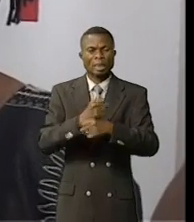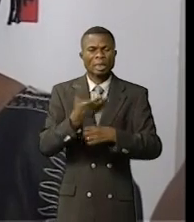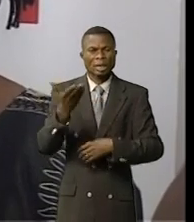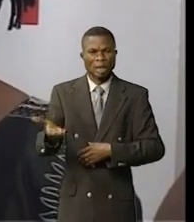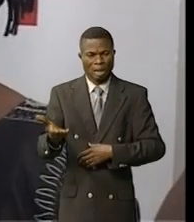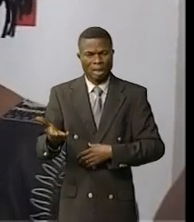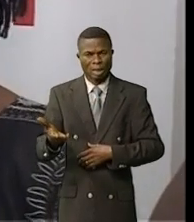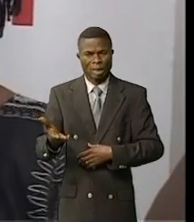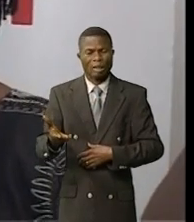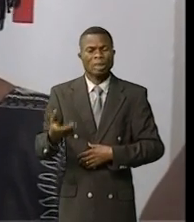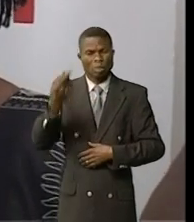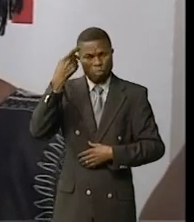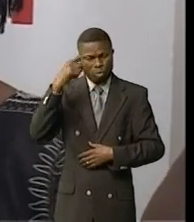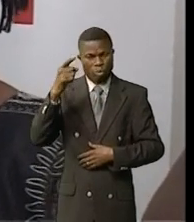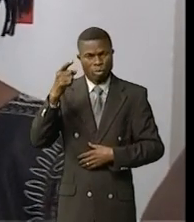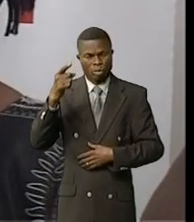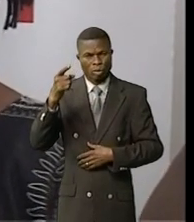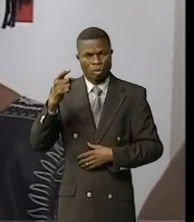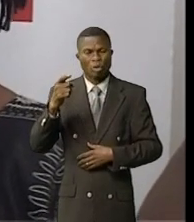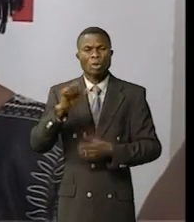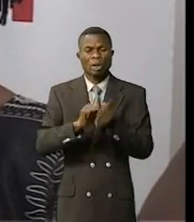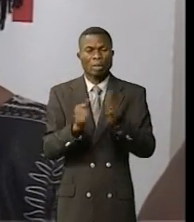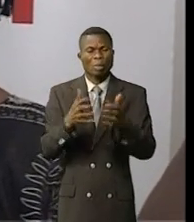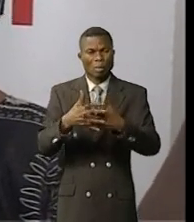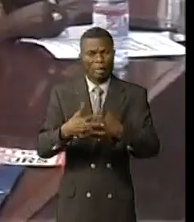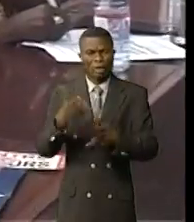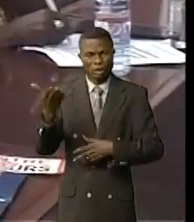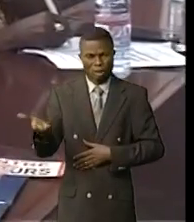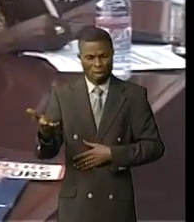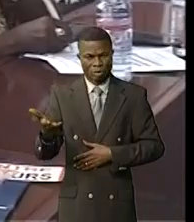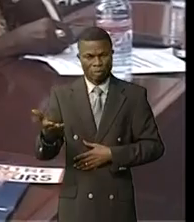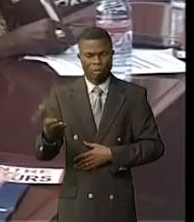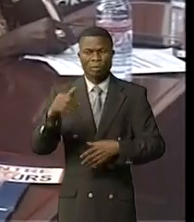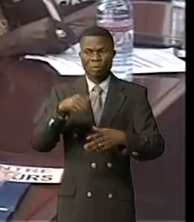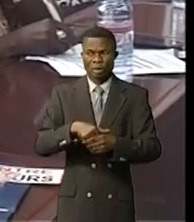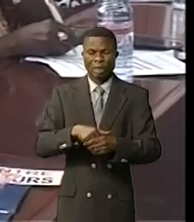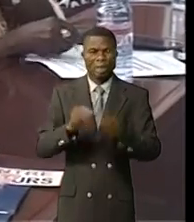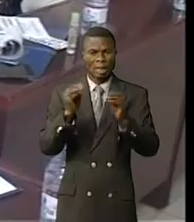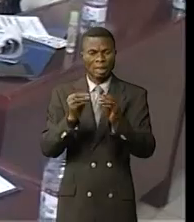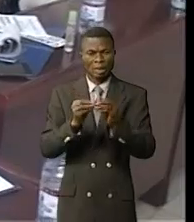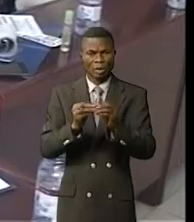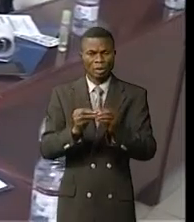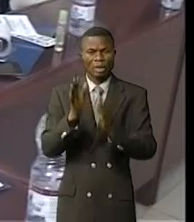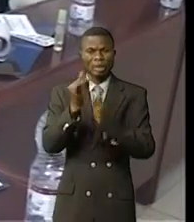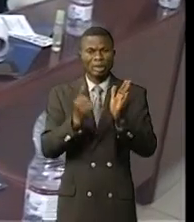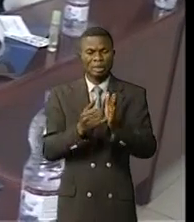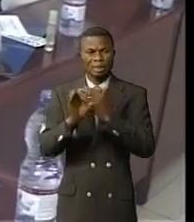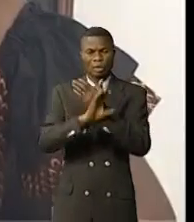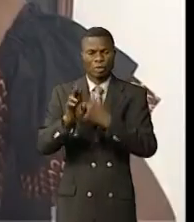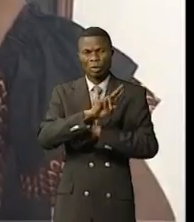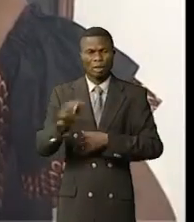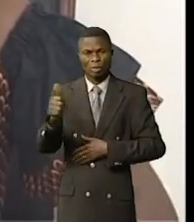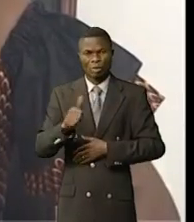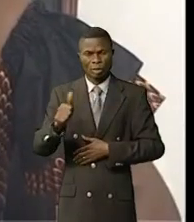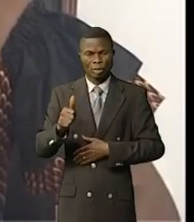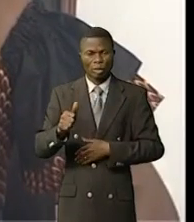doit être mise en place concernant ces robots tueurs. Au cours de l'atelier de ce 16 août 2021,